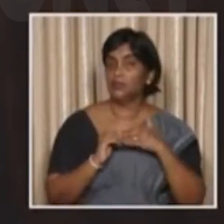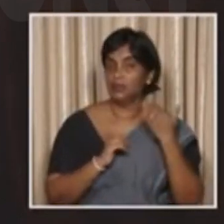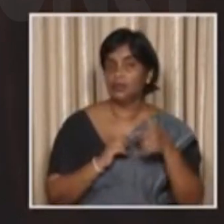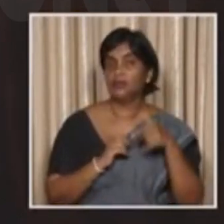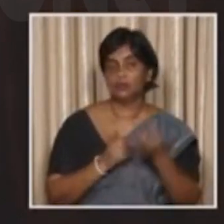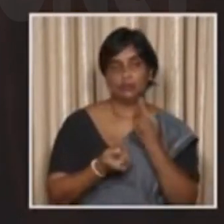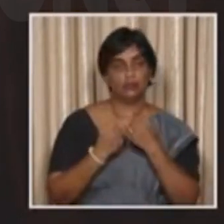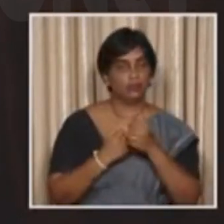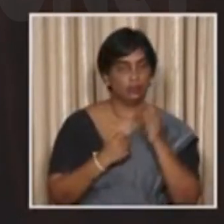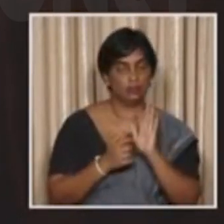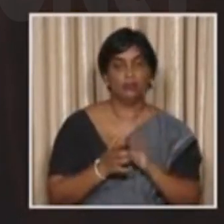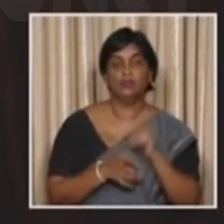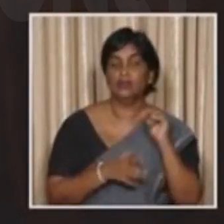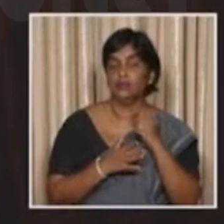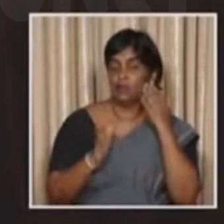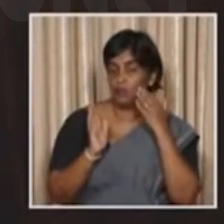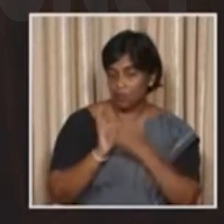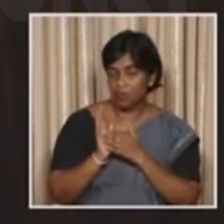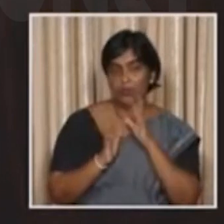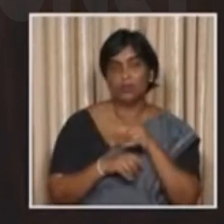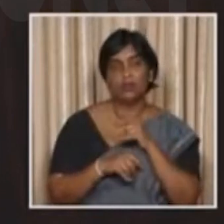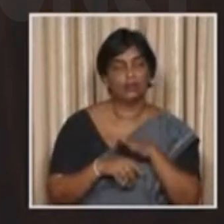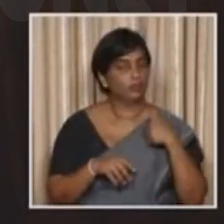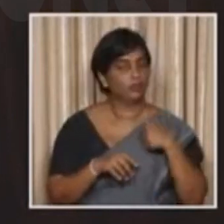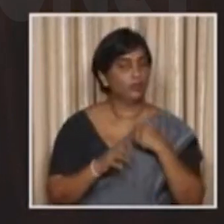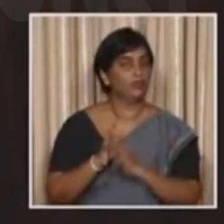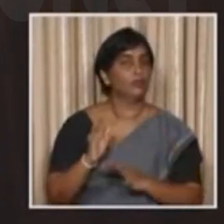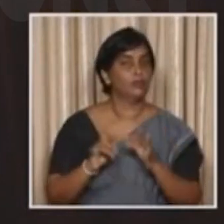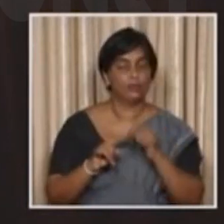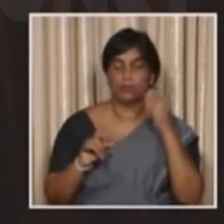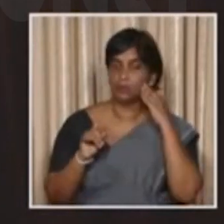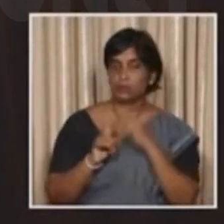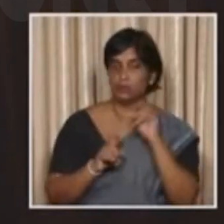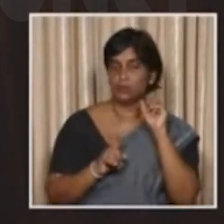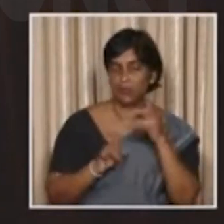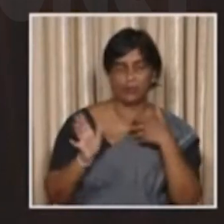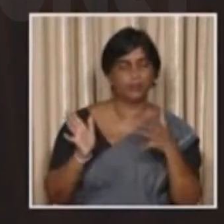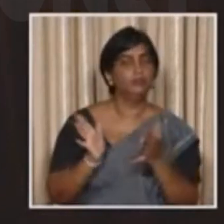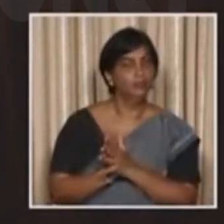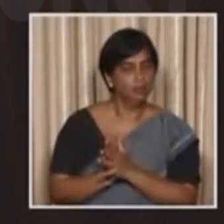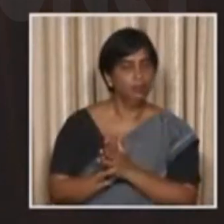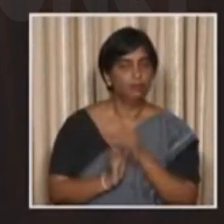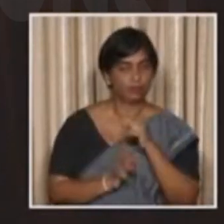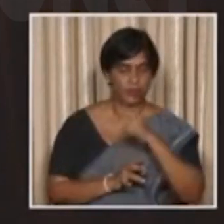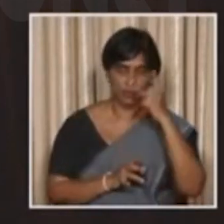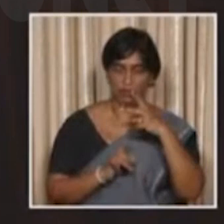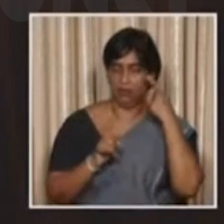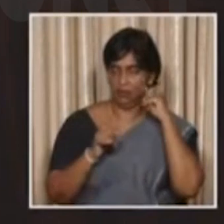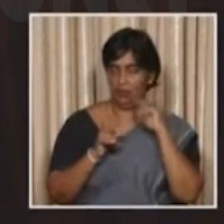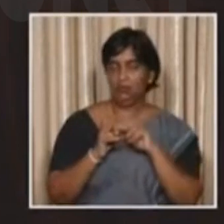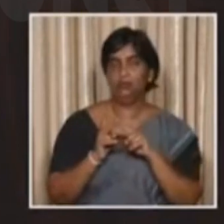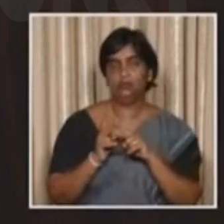මේ විමසීම් කෙරුණේ. මේ සිද්ධියට අදාළ ජ්‍යෙෂ්ඨ මන්ත්‍රීවරයෙකු පිළිබඳව නමක් ඈදී තිබෙනවා. දෙවන කාරණය